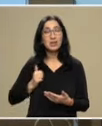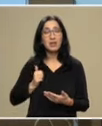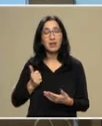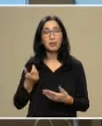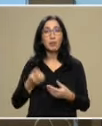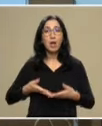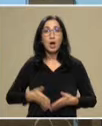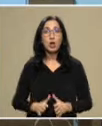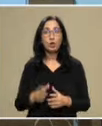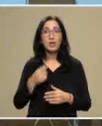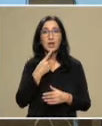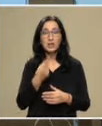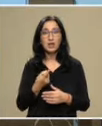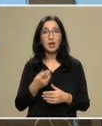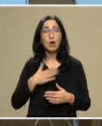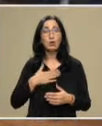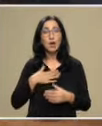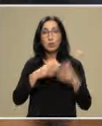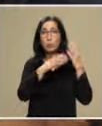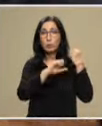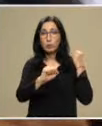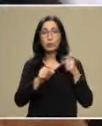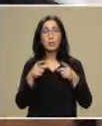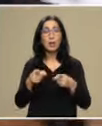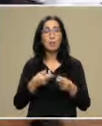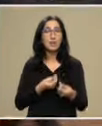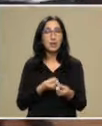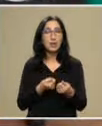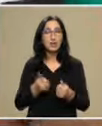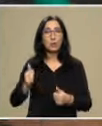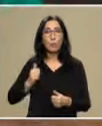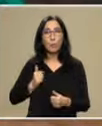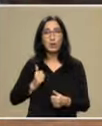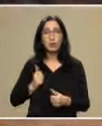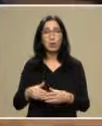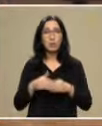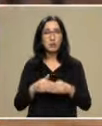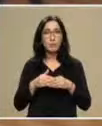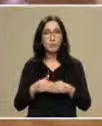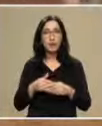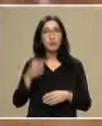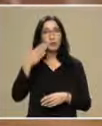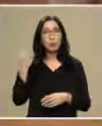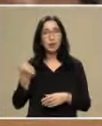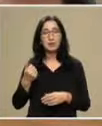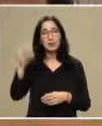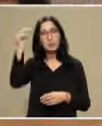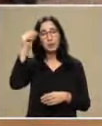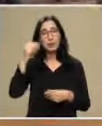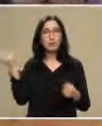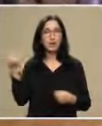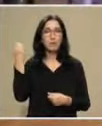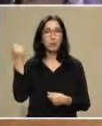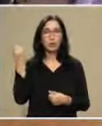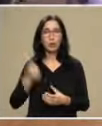сред българската общност в Румъния, от нашето посолство там се грижат и за опазването и запознаването на младите с българския